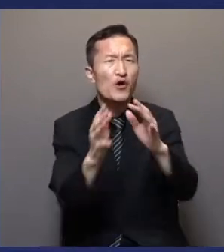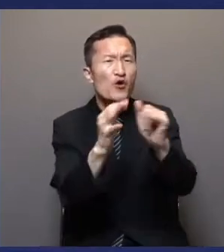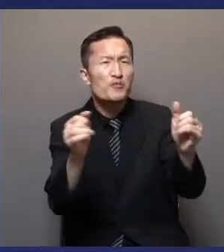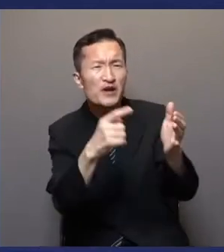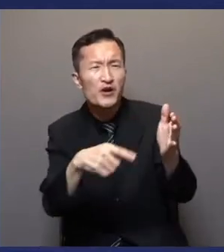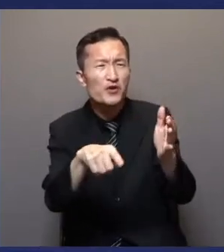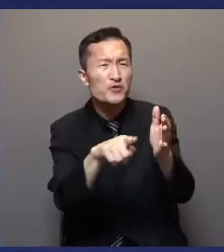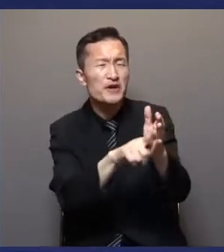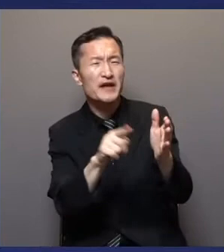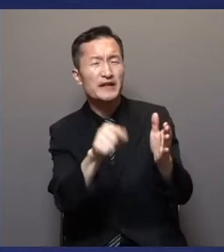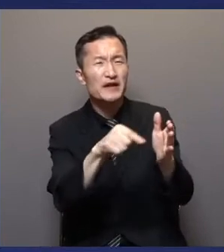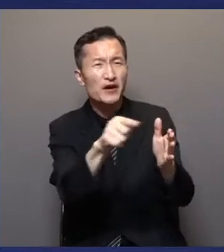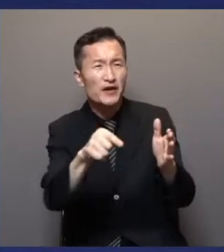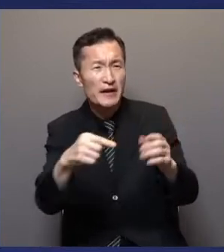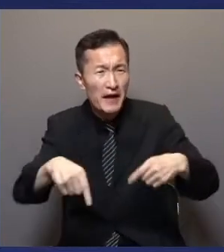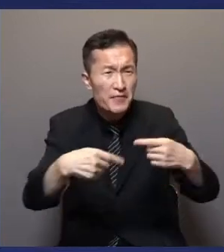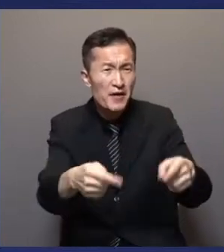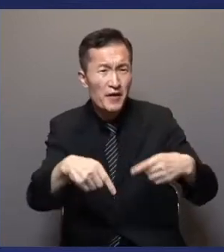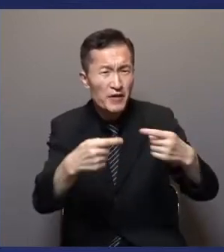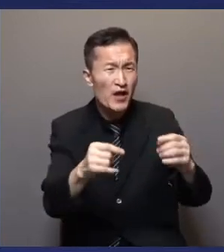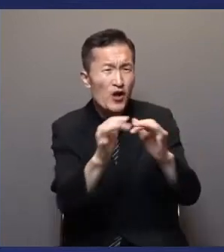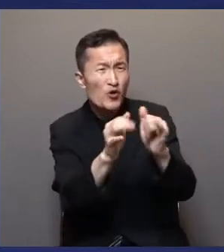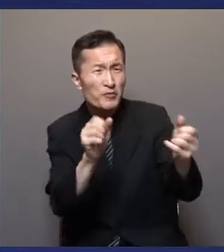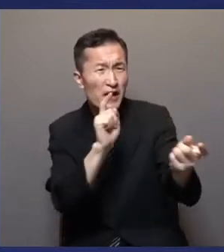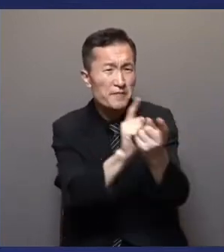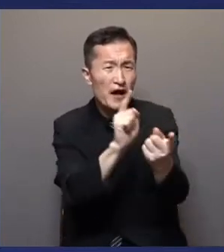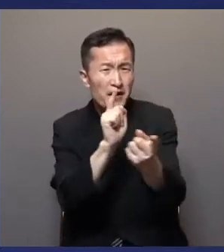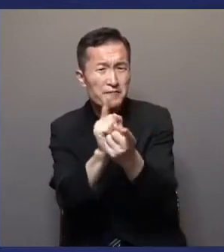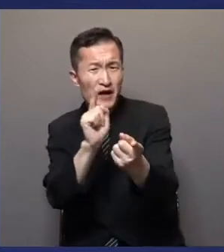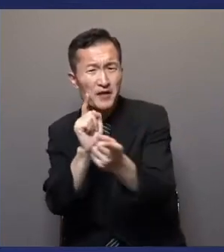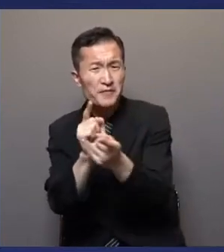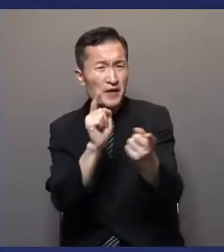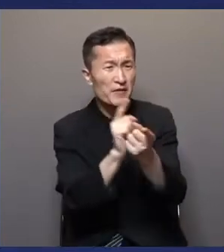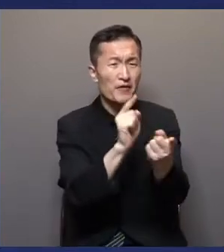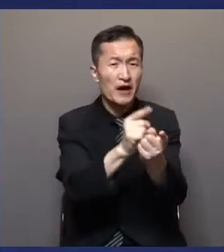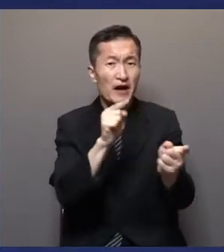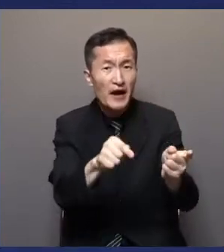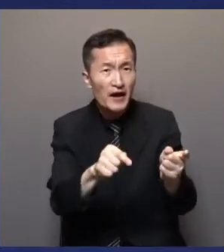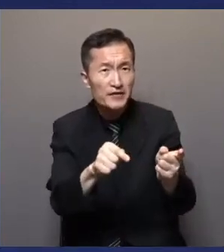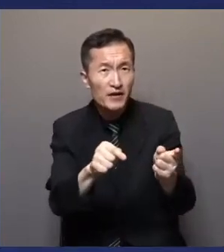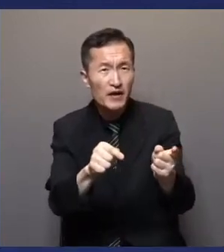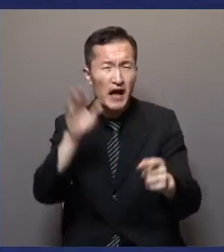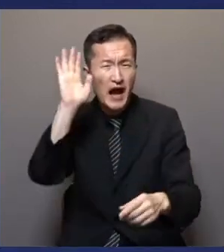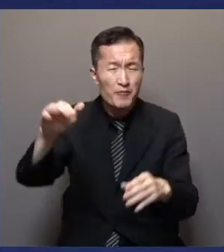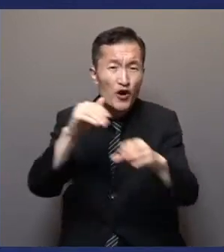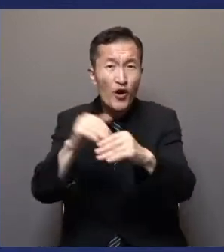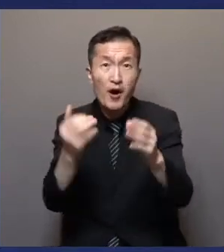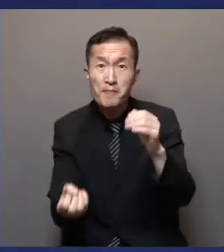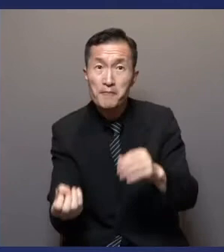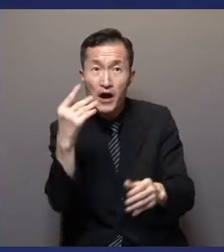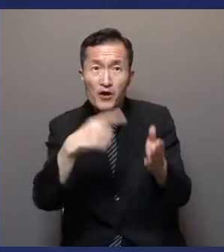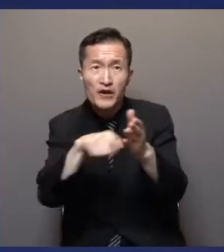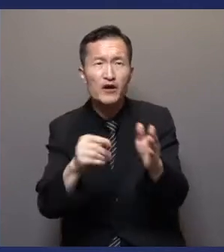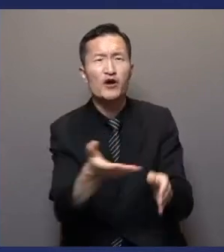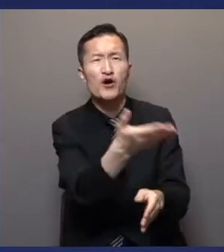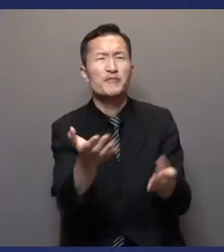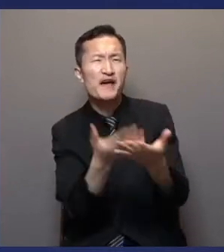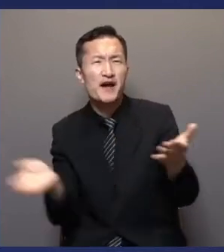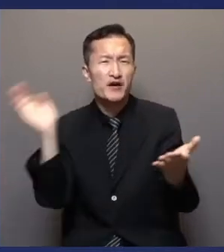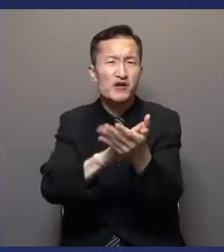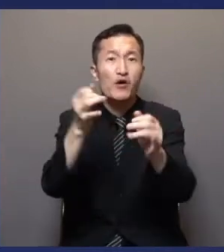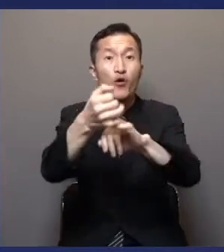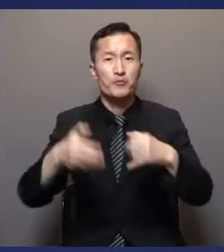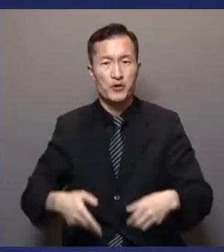민심이라는 식당에서 국민을 만나서 마음을 얻고 선거 승리를 하기 위해서는 우리가 혁신해야 합니다. 그 혁신의